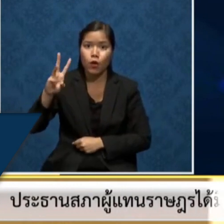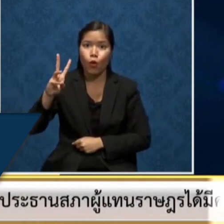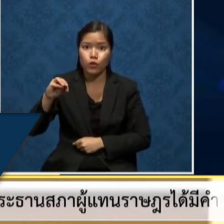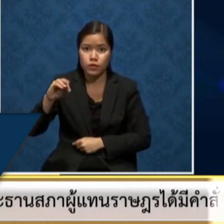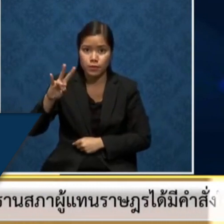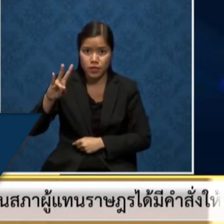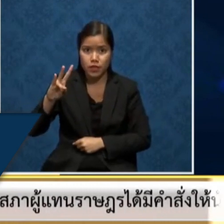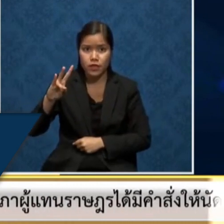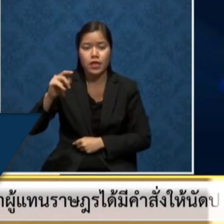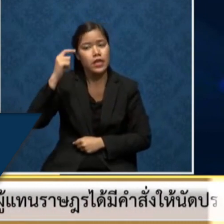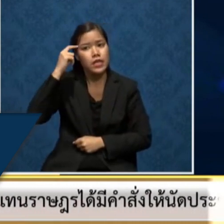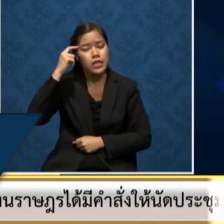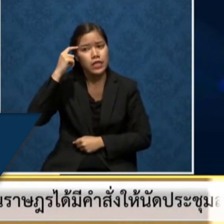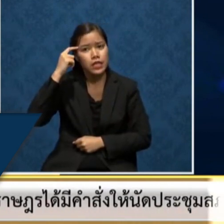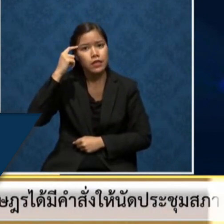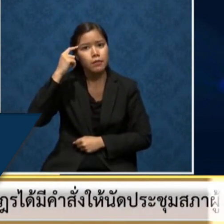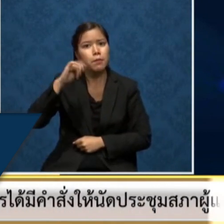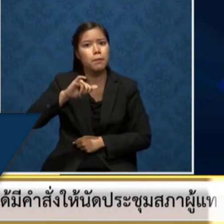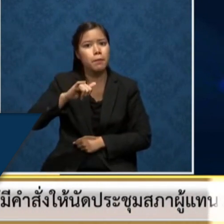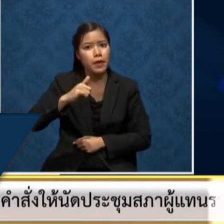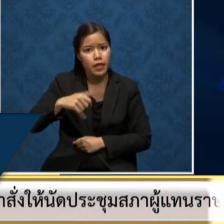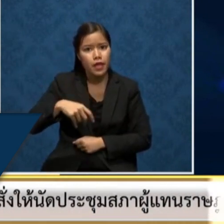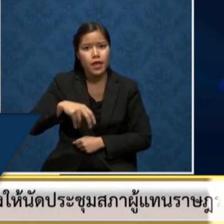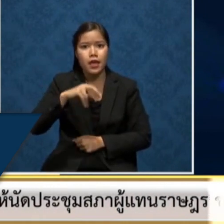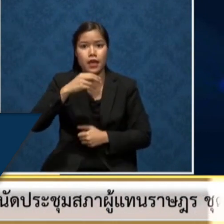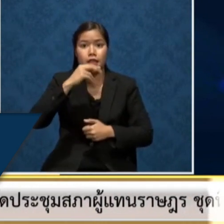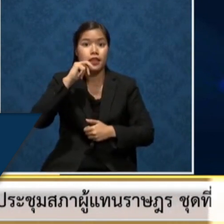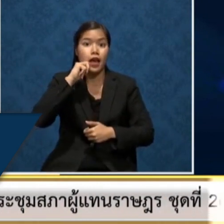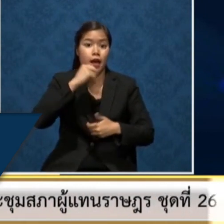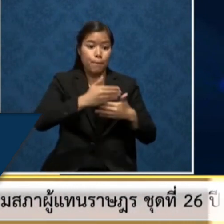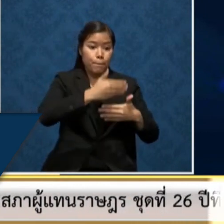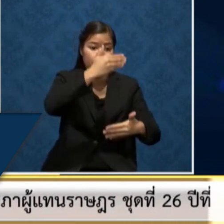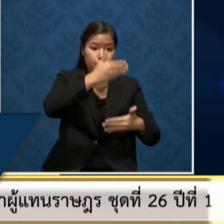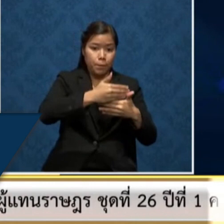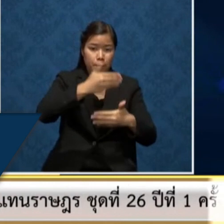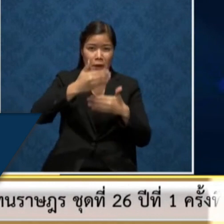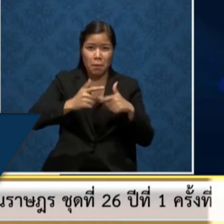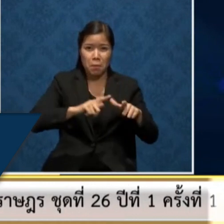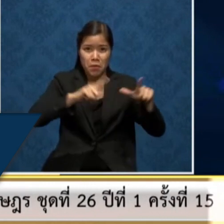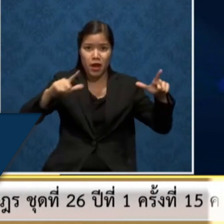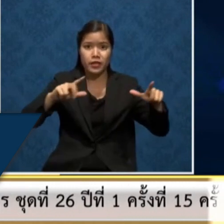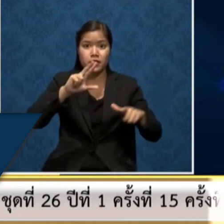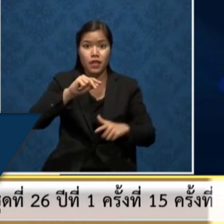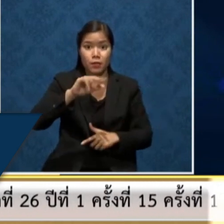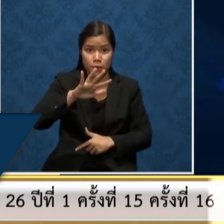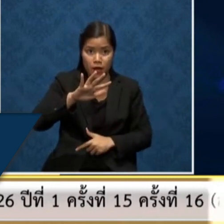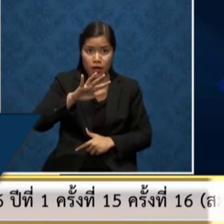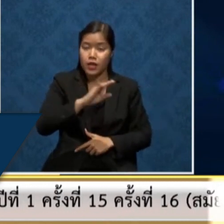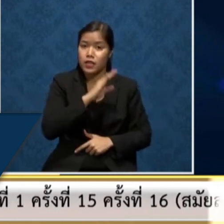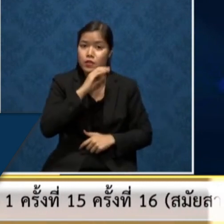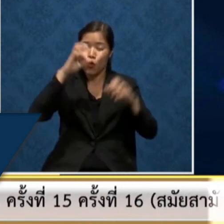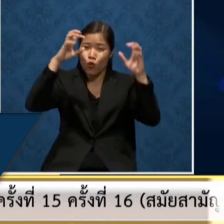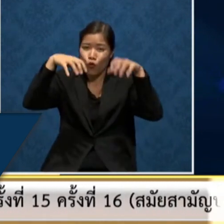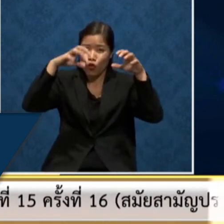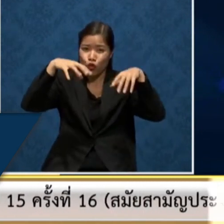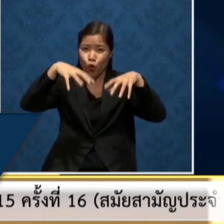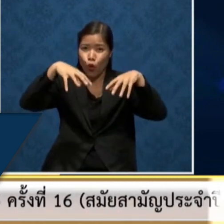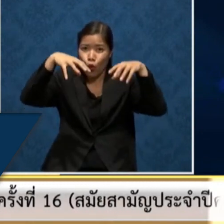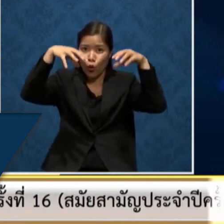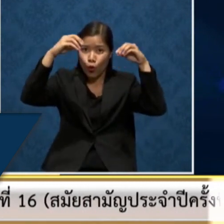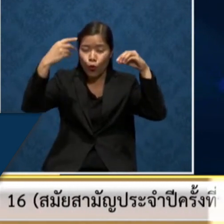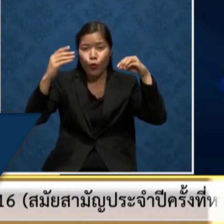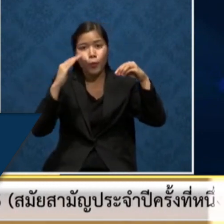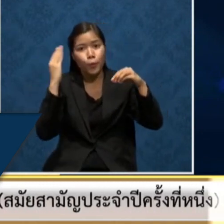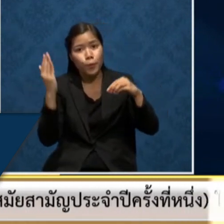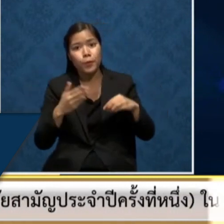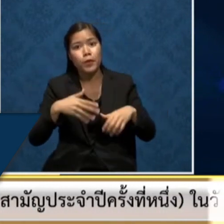ว่าจากอ่างเก็บน้ำขนาดใหญ่ 35แห่งเมื่อสิ้นสุดฤดูฝนจะมีอ่างเก็บน้ำที่อยู่ในเกณฑ์เฝ้า